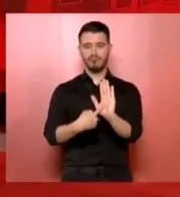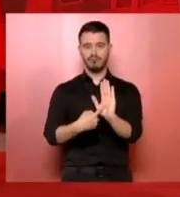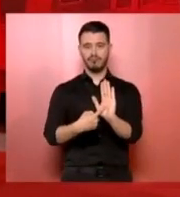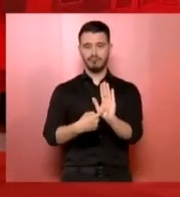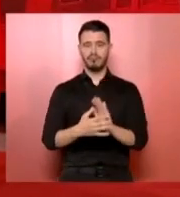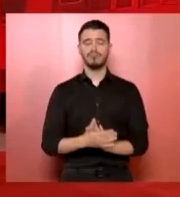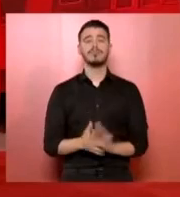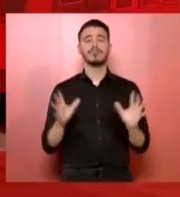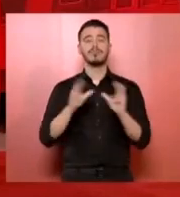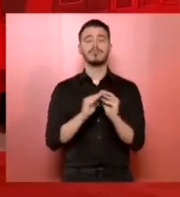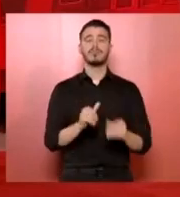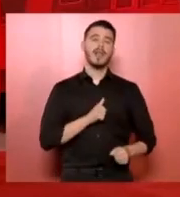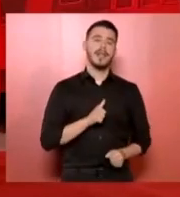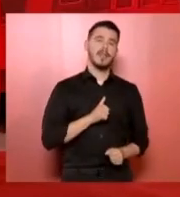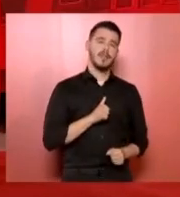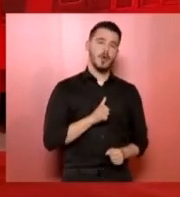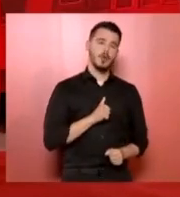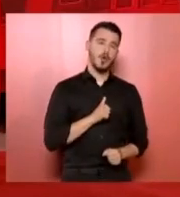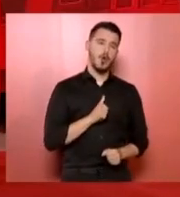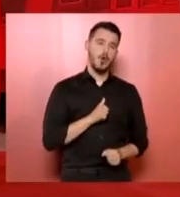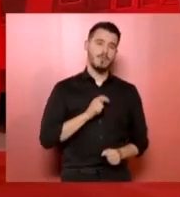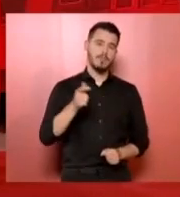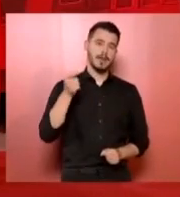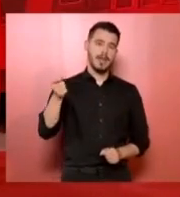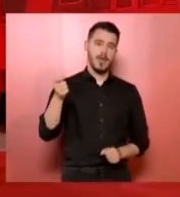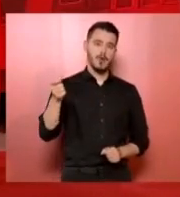το ιδιωτικό χρέος και η πρώτη